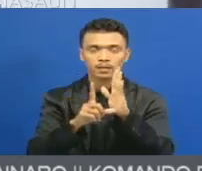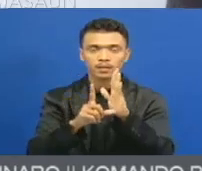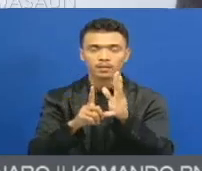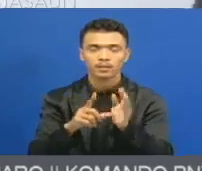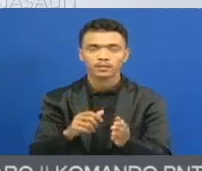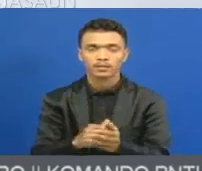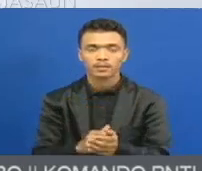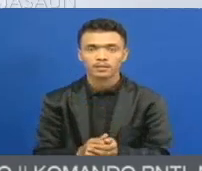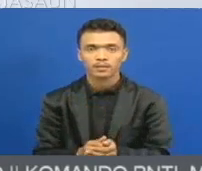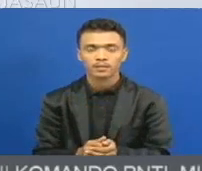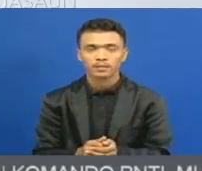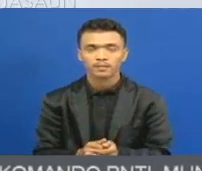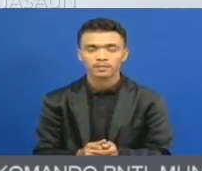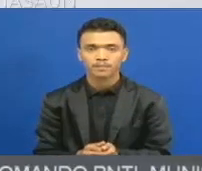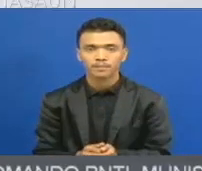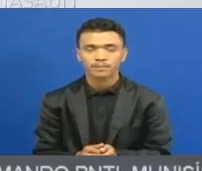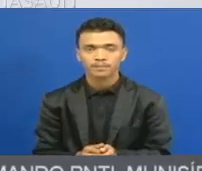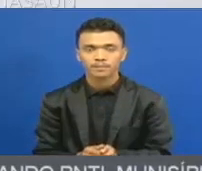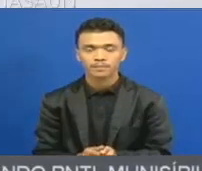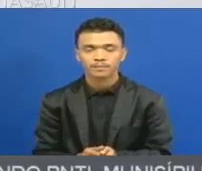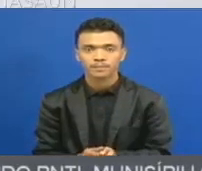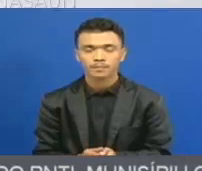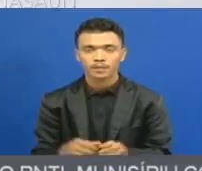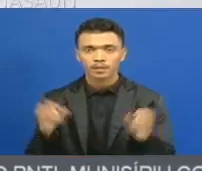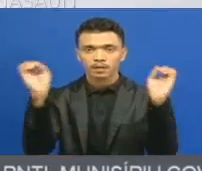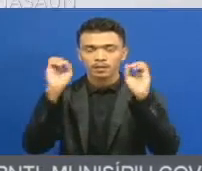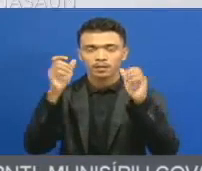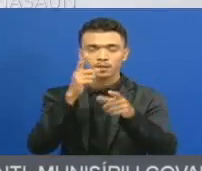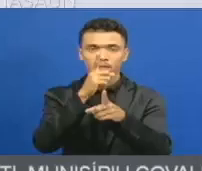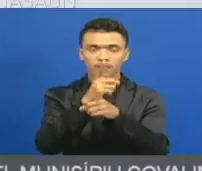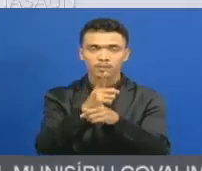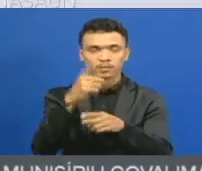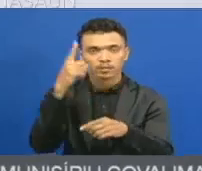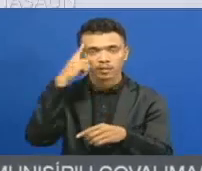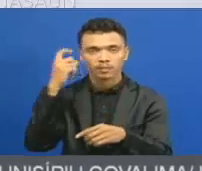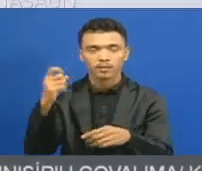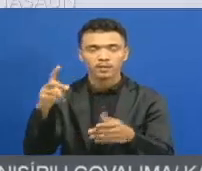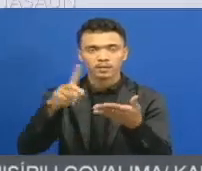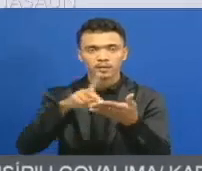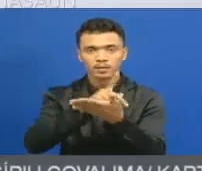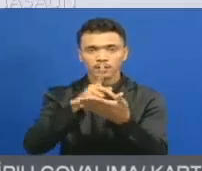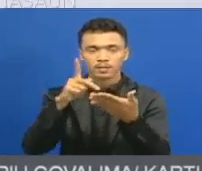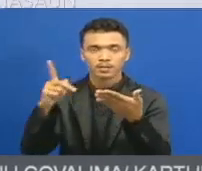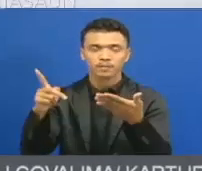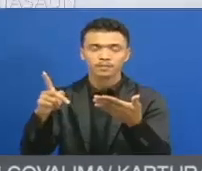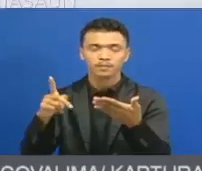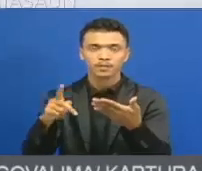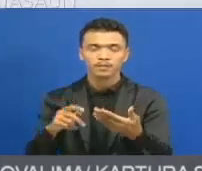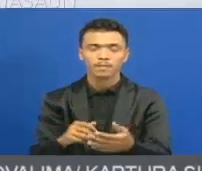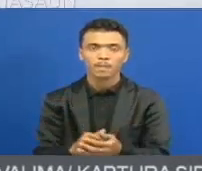penal ne, karek si hamosu buat balong kena pemak lalos tambah tani tetapi medan krimi asam barkamento